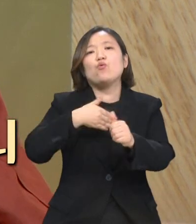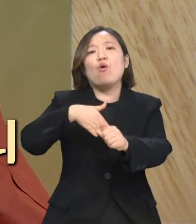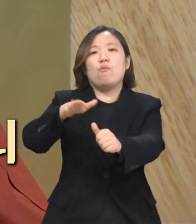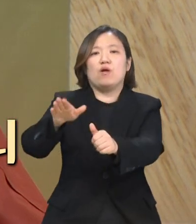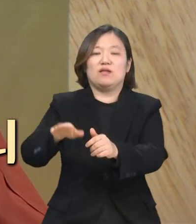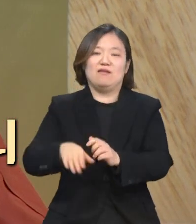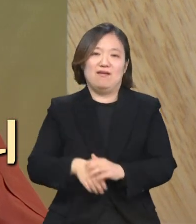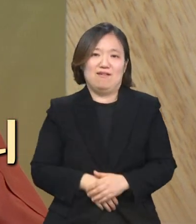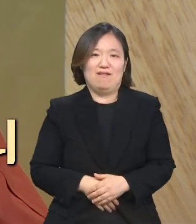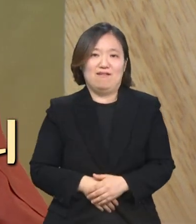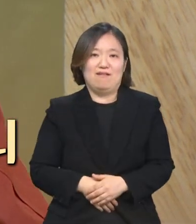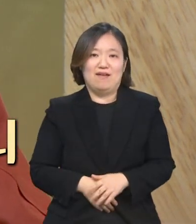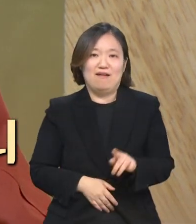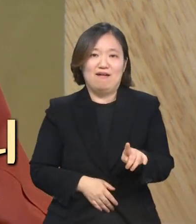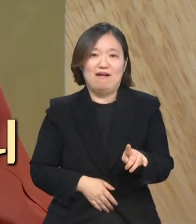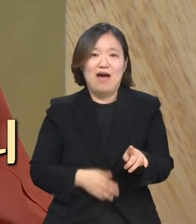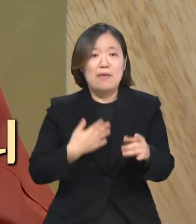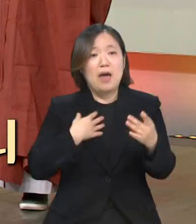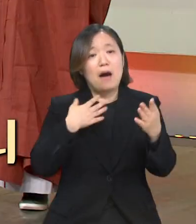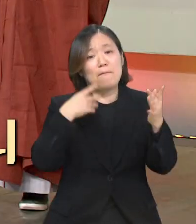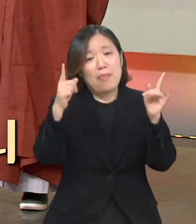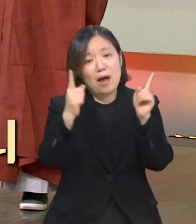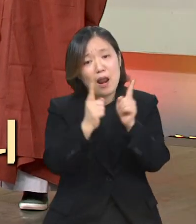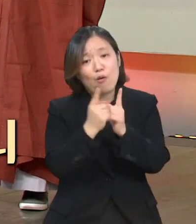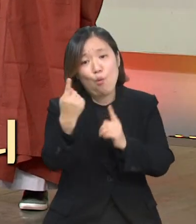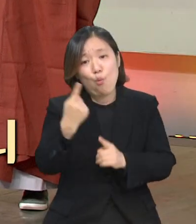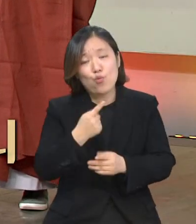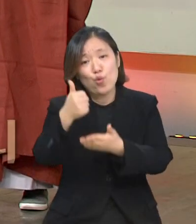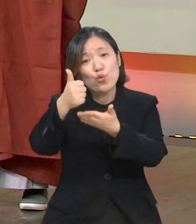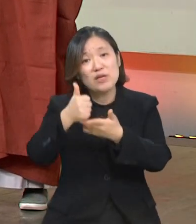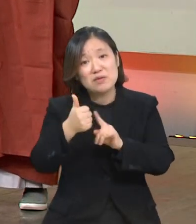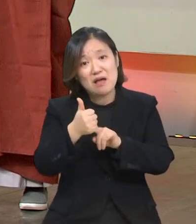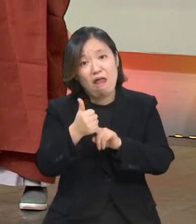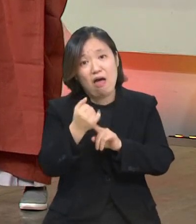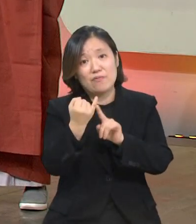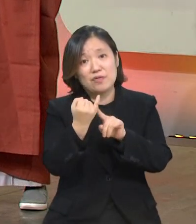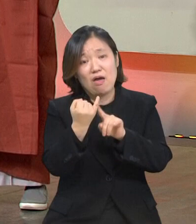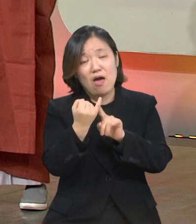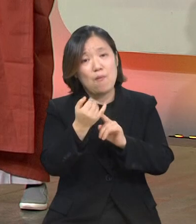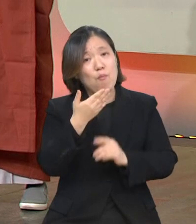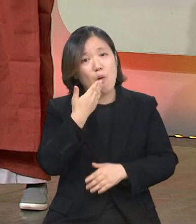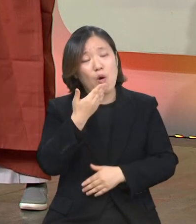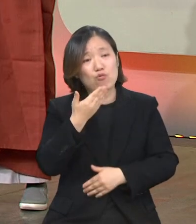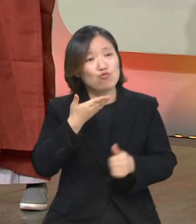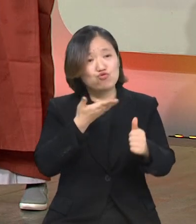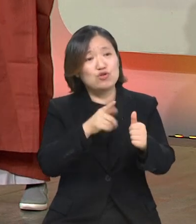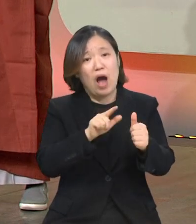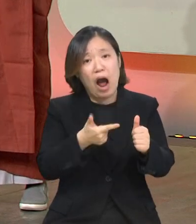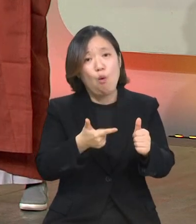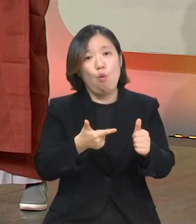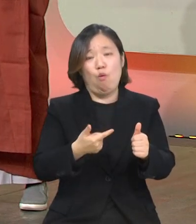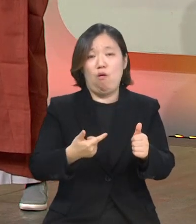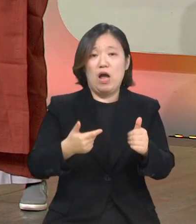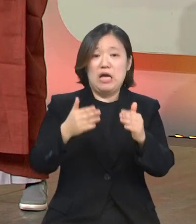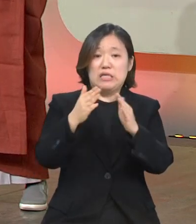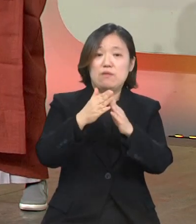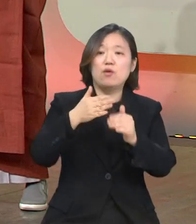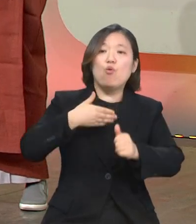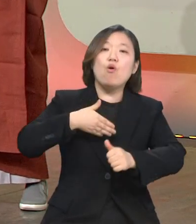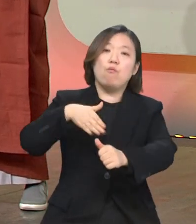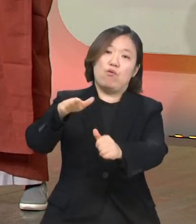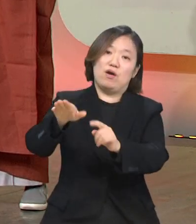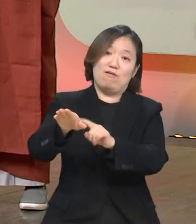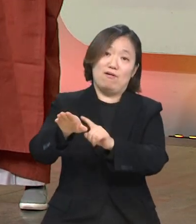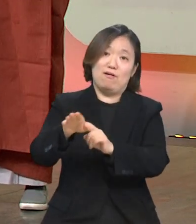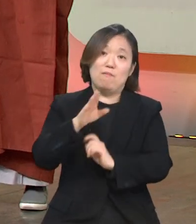그냥 몇십 밑을 걸어온 이모를 돌려보냈대 지금 생각하면 정말 그거 다 아무리 형제자매지만